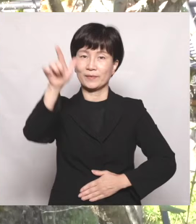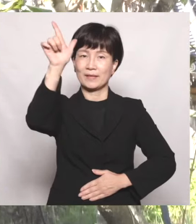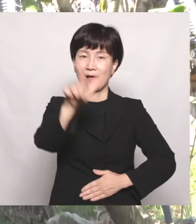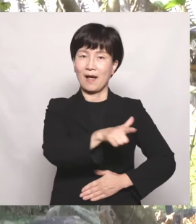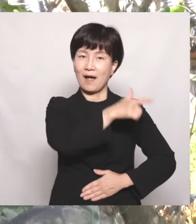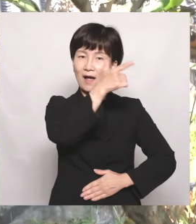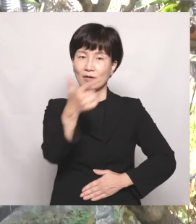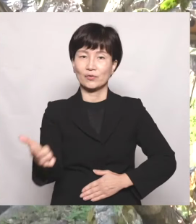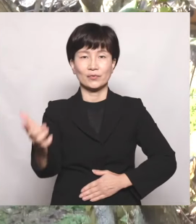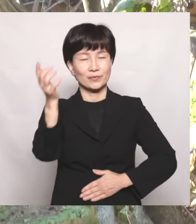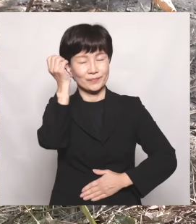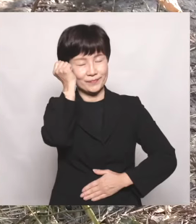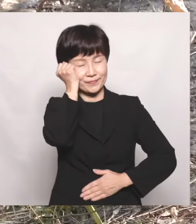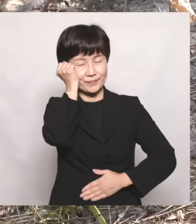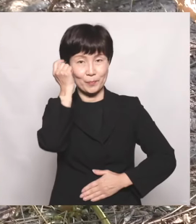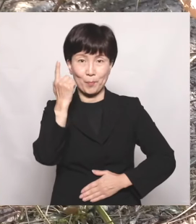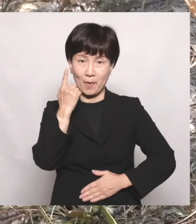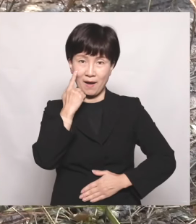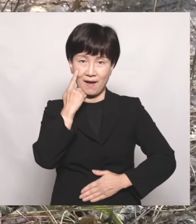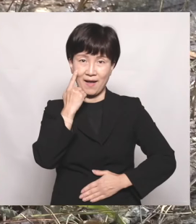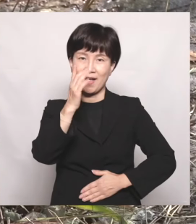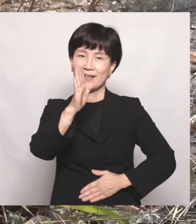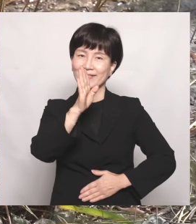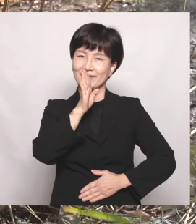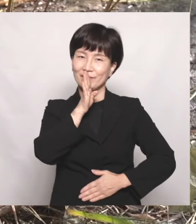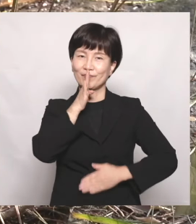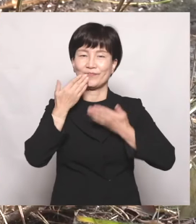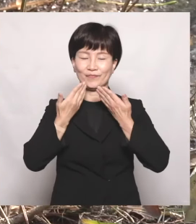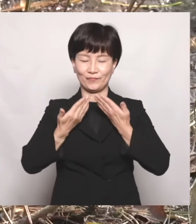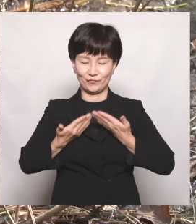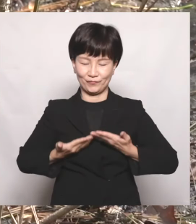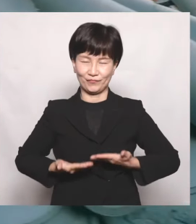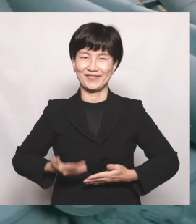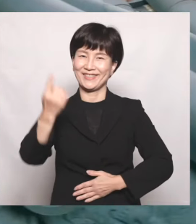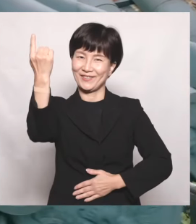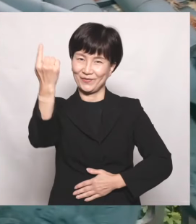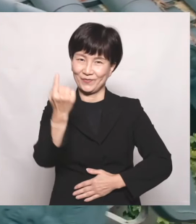취용예술관에서 묵는 하룻밤은 여러분에게 진정한 휴식을 선물할 것입니다.